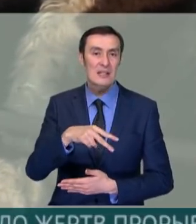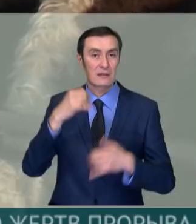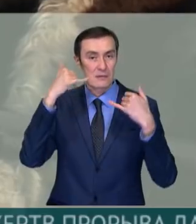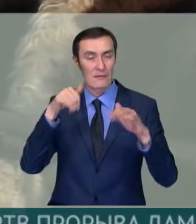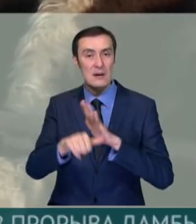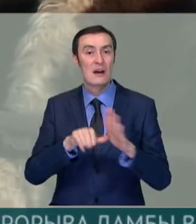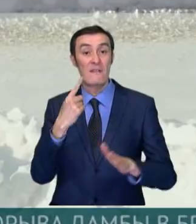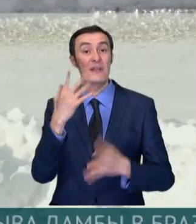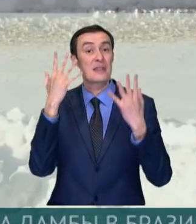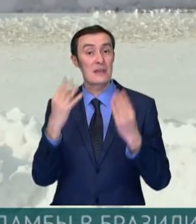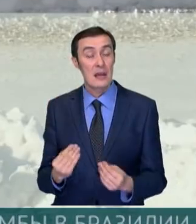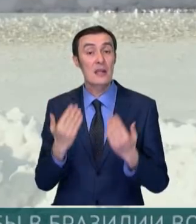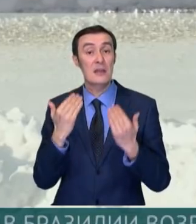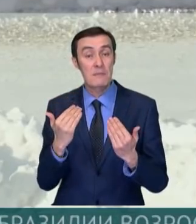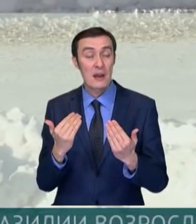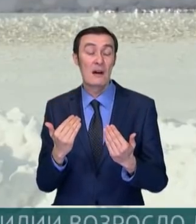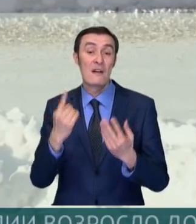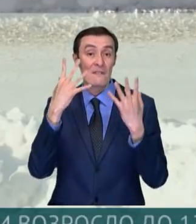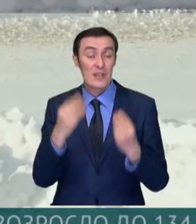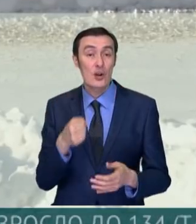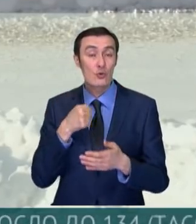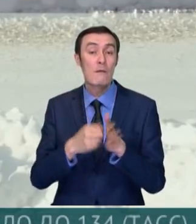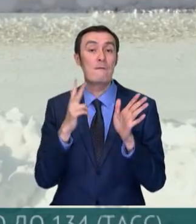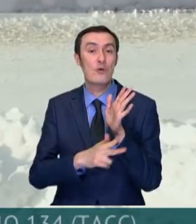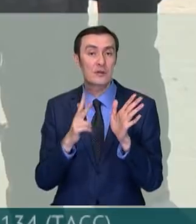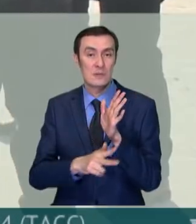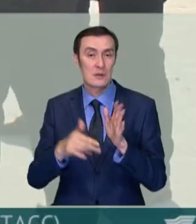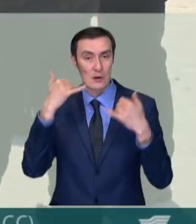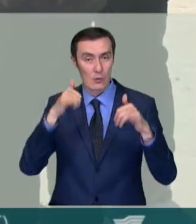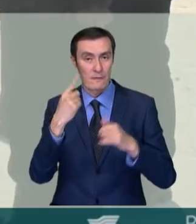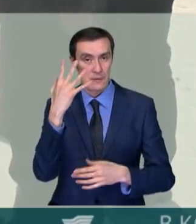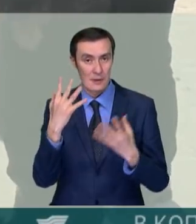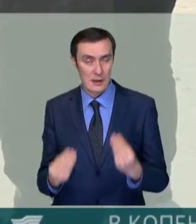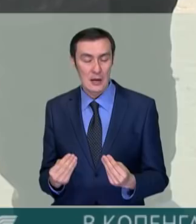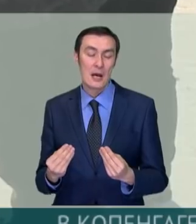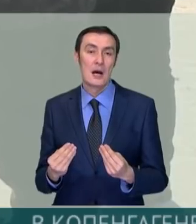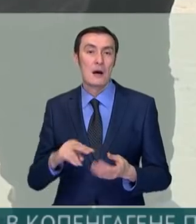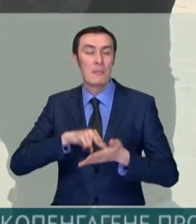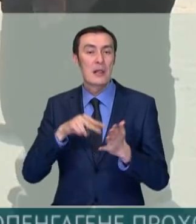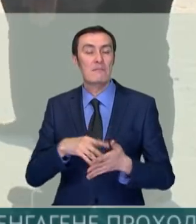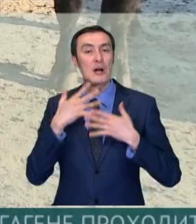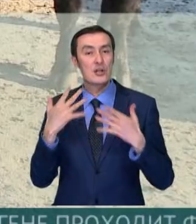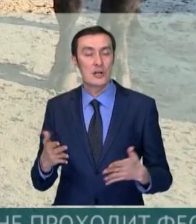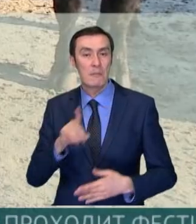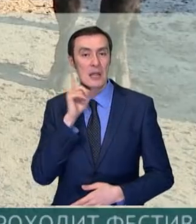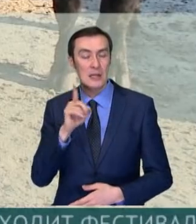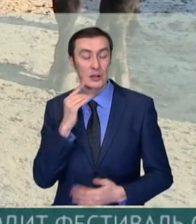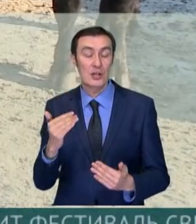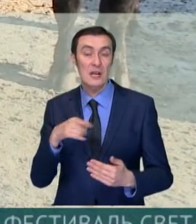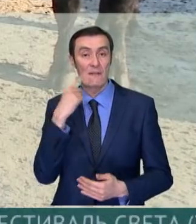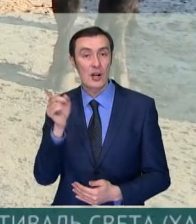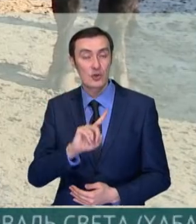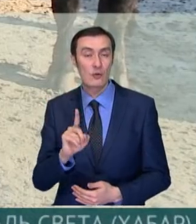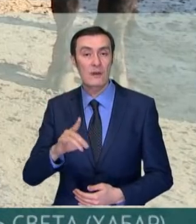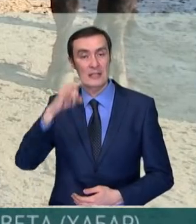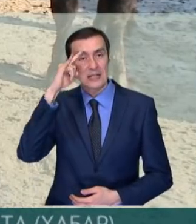забоя в день, теперь забой будет составлять до 80 голов в день. Идеи здоровых амбиций у этих молодых ребят предостаточно, сетуя на то,